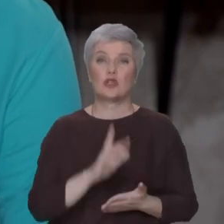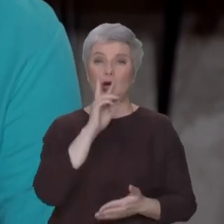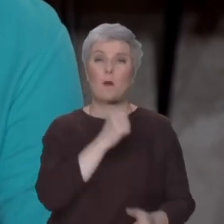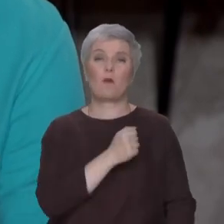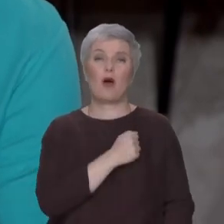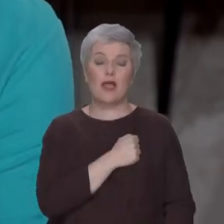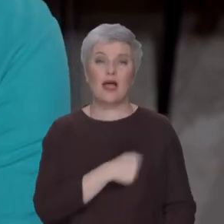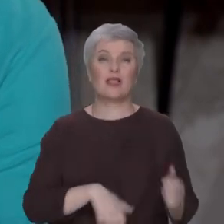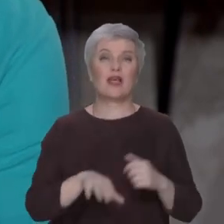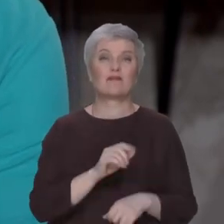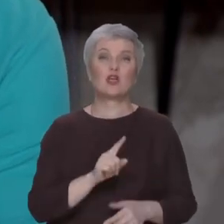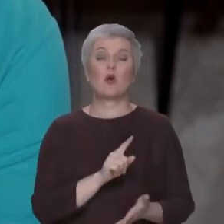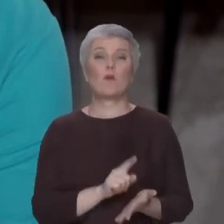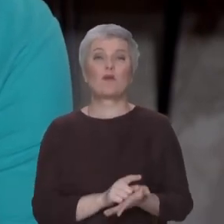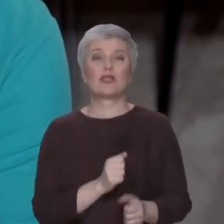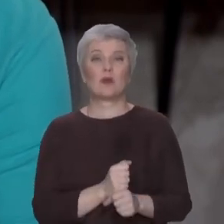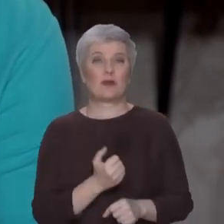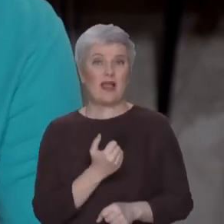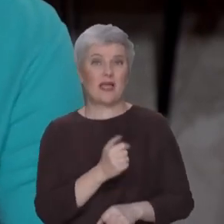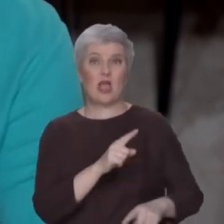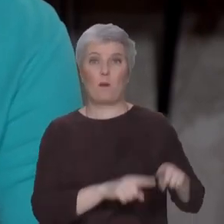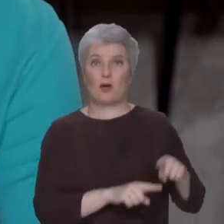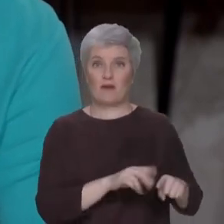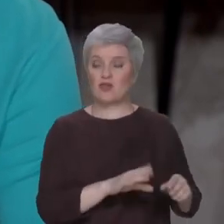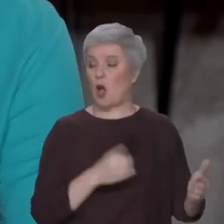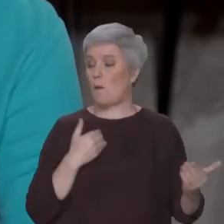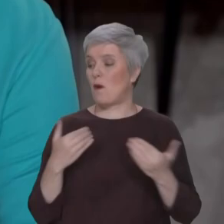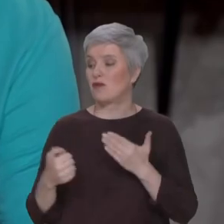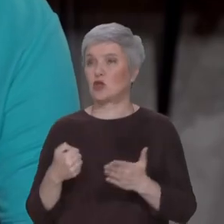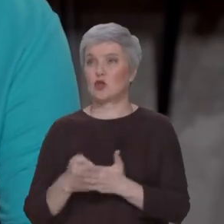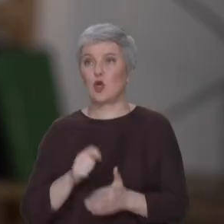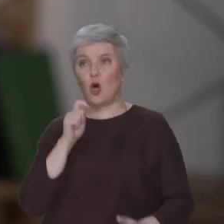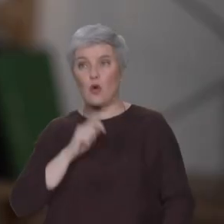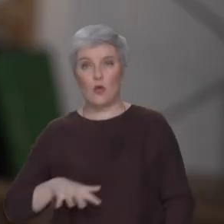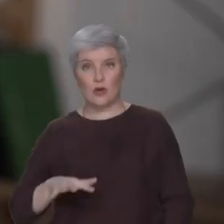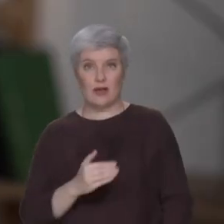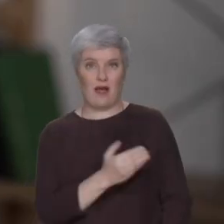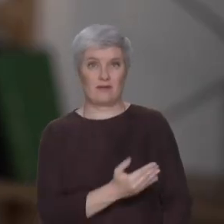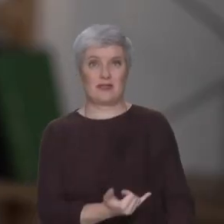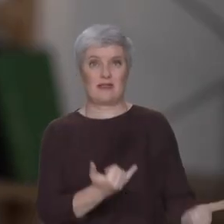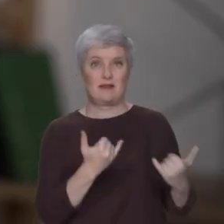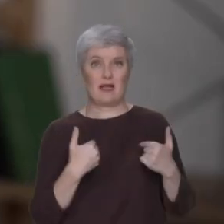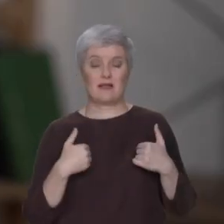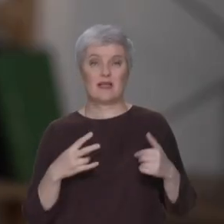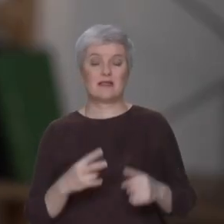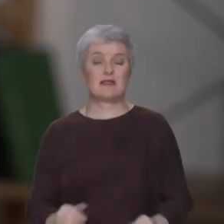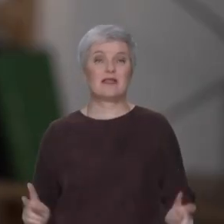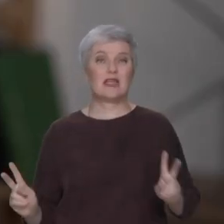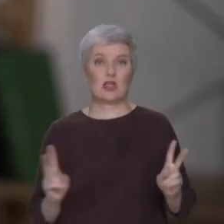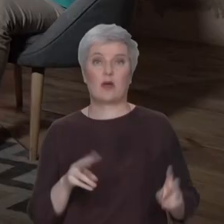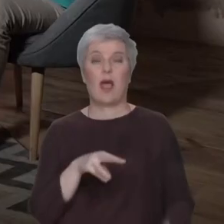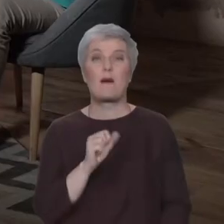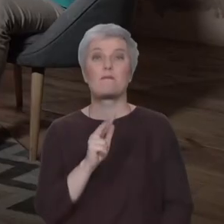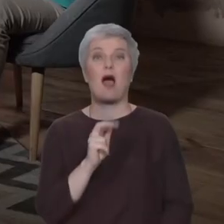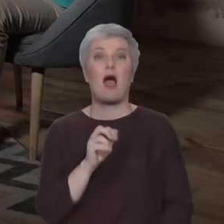іншого, що повинна зробити їхня батьківщина по відношенню до України, вони для нас, ніхто. І от Андрій Макаревич